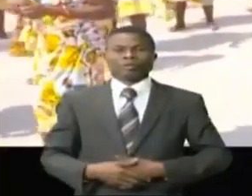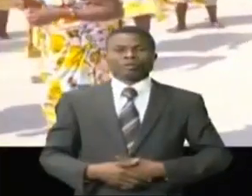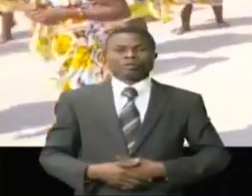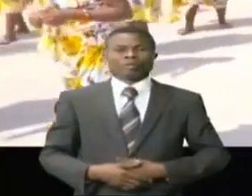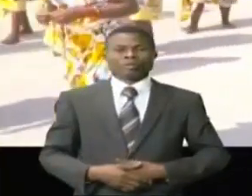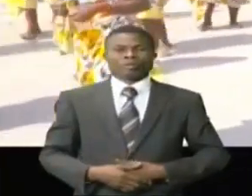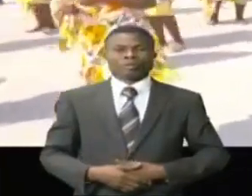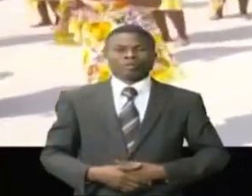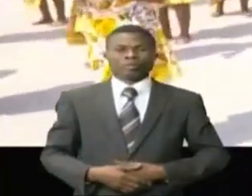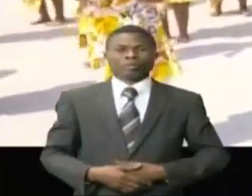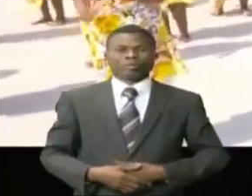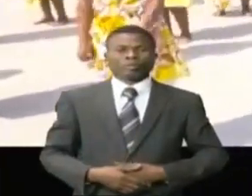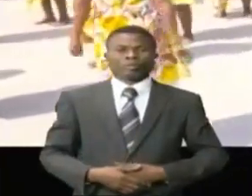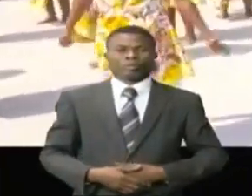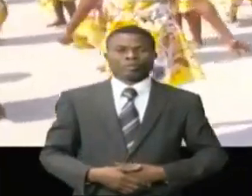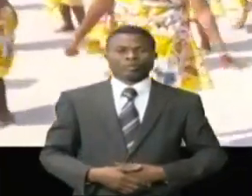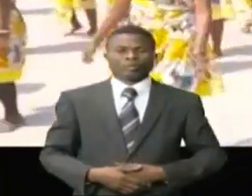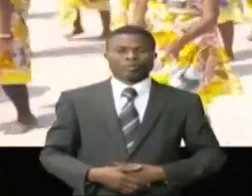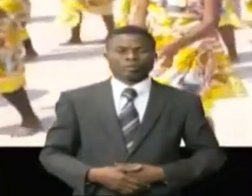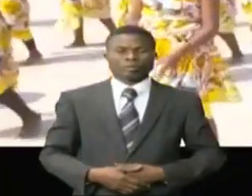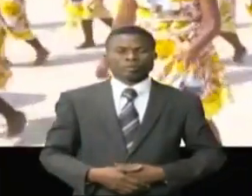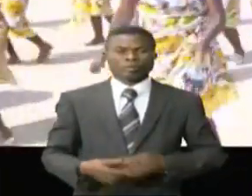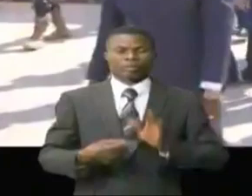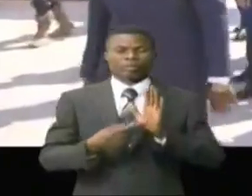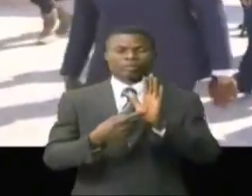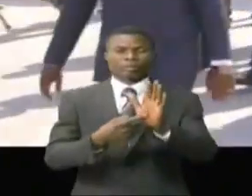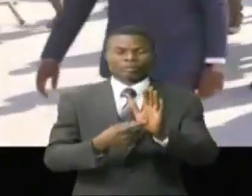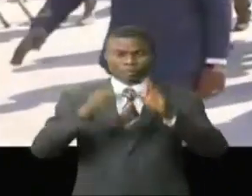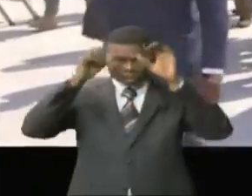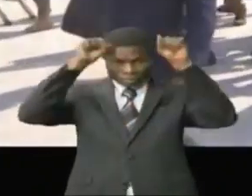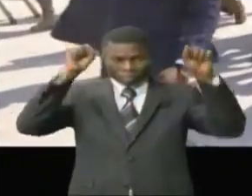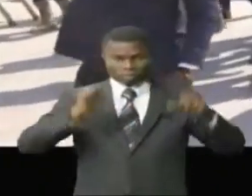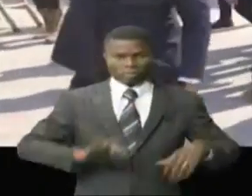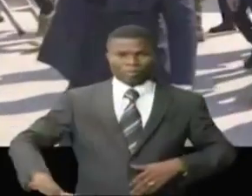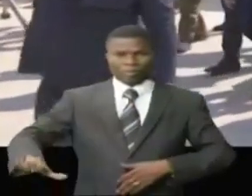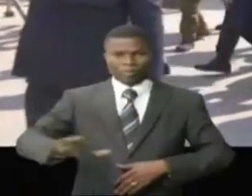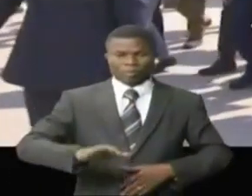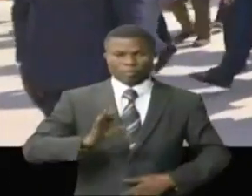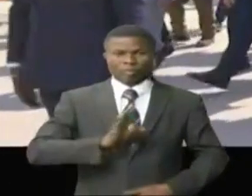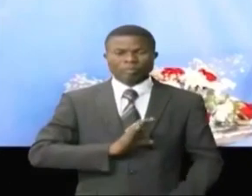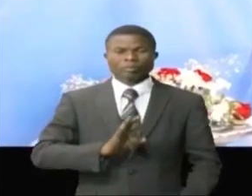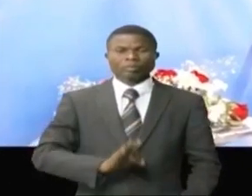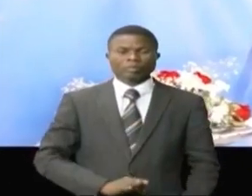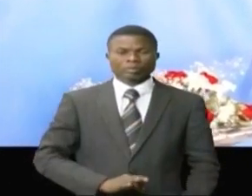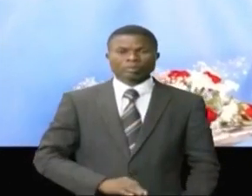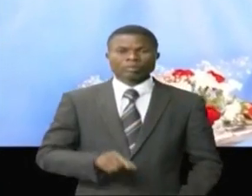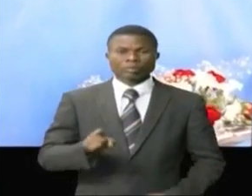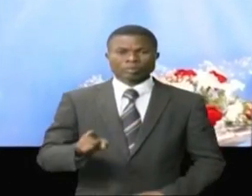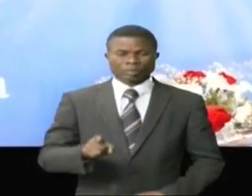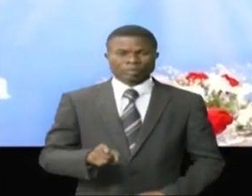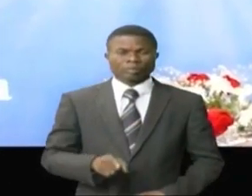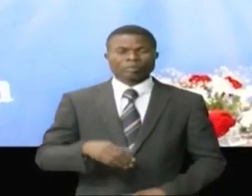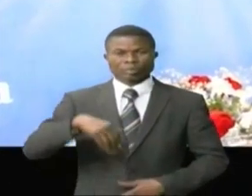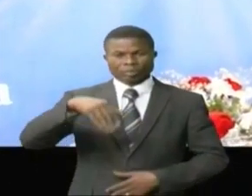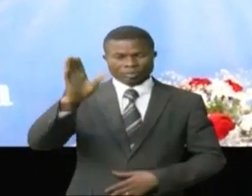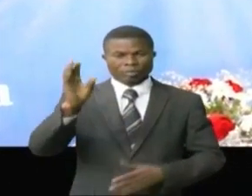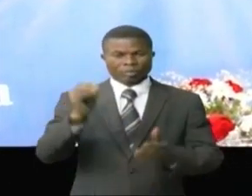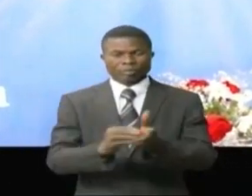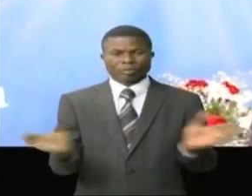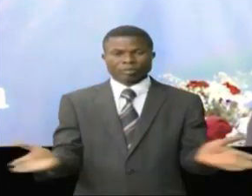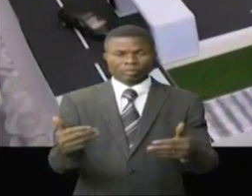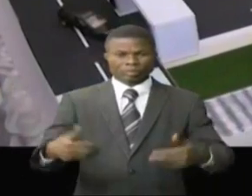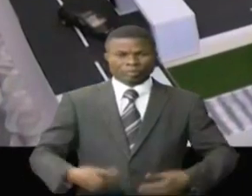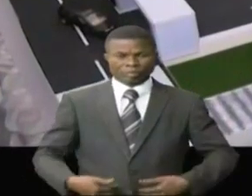Après avoir clôturé la 7e édition d'Expo Béton, le président de la République Félix-Antoine Tshisekedi Tshilombo s'en est allé encourager les